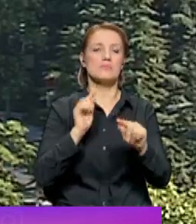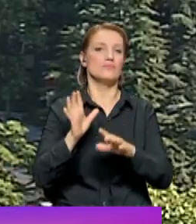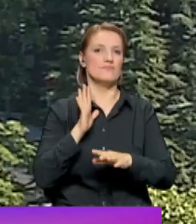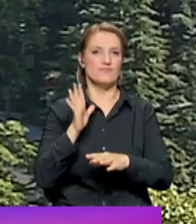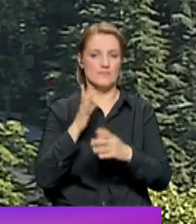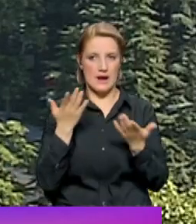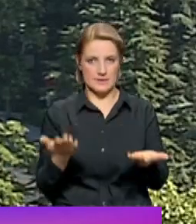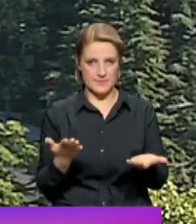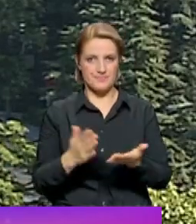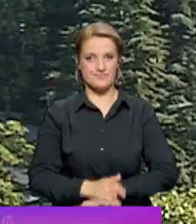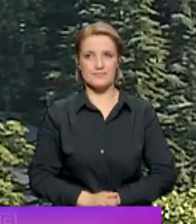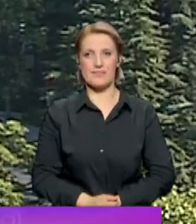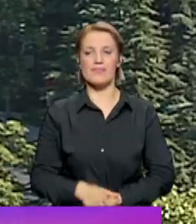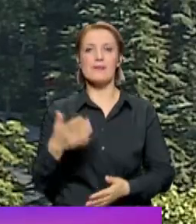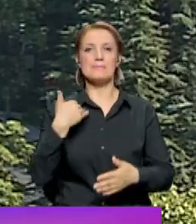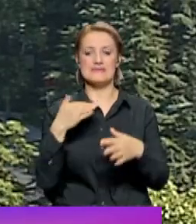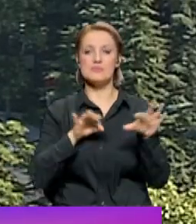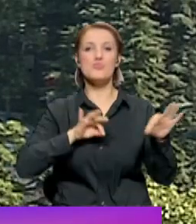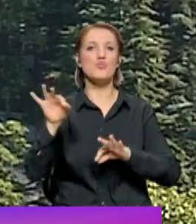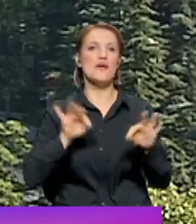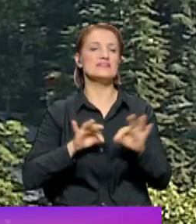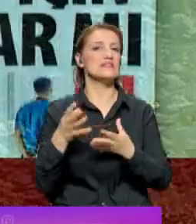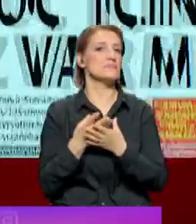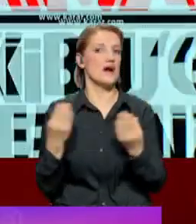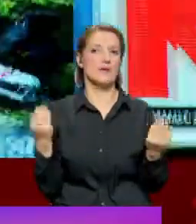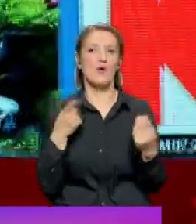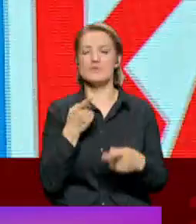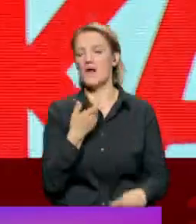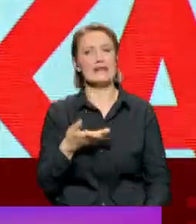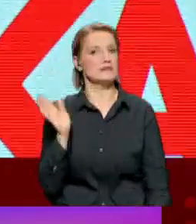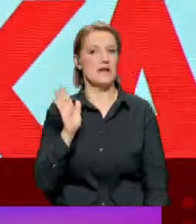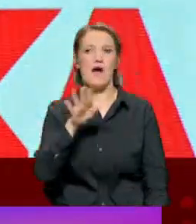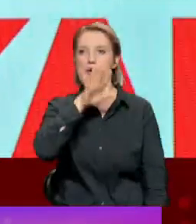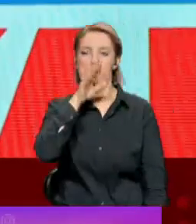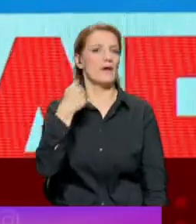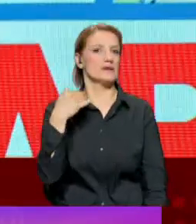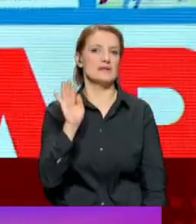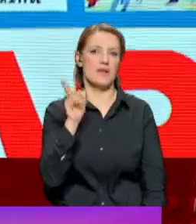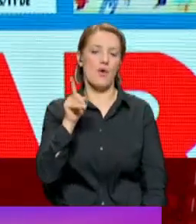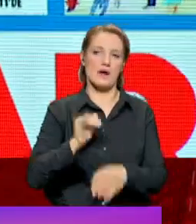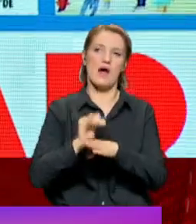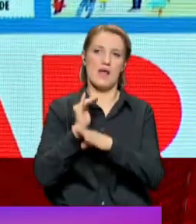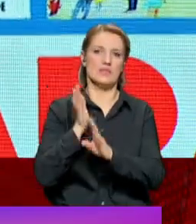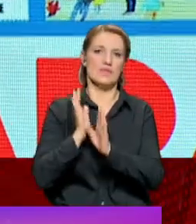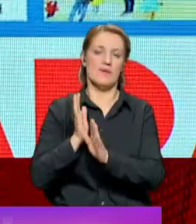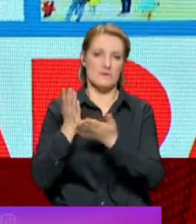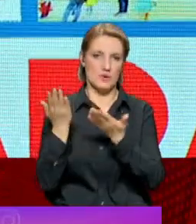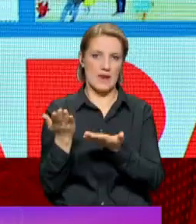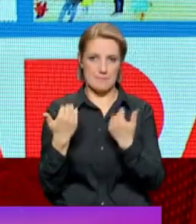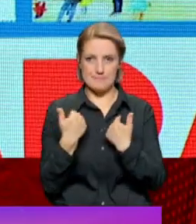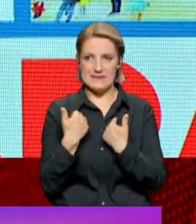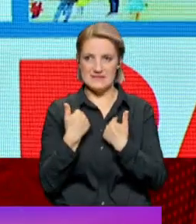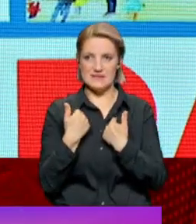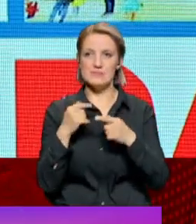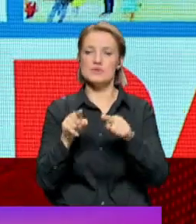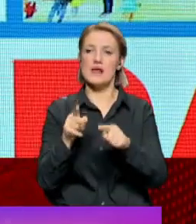manşetine döndüğümüzde biz mühendislerimizi kaybettik. Onlar gittiler, yurt dışındalar. Orada hayatlarına devam ediyorlar. Ki biz